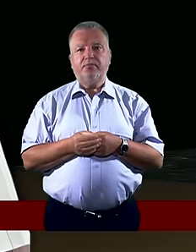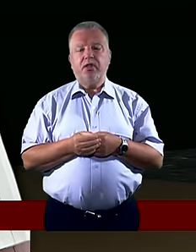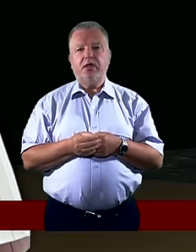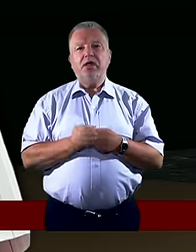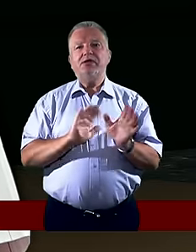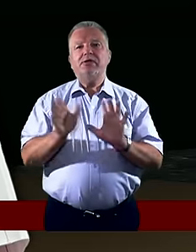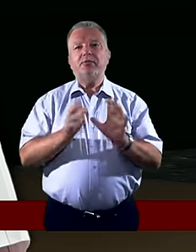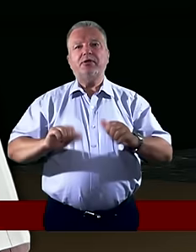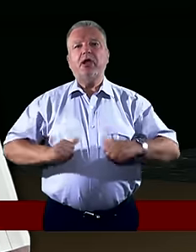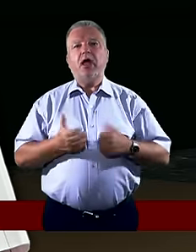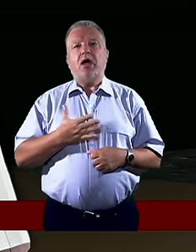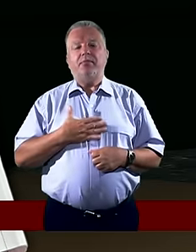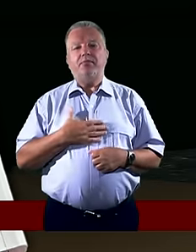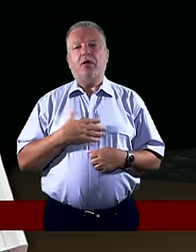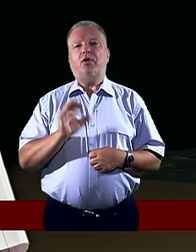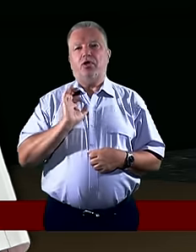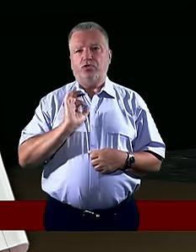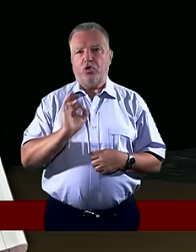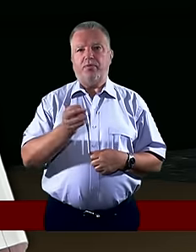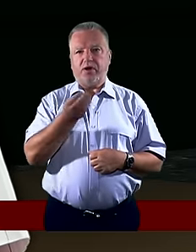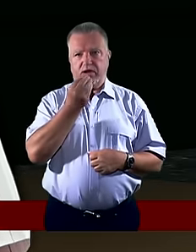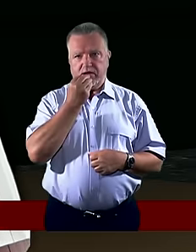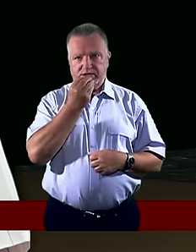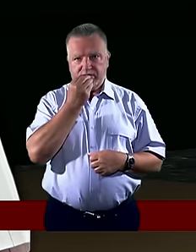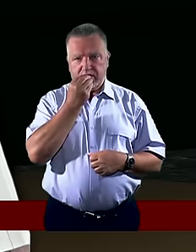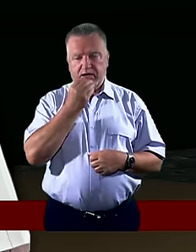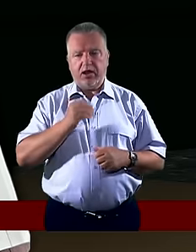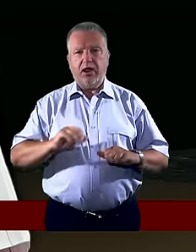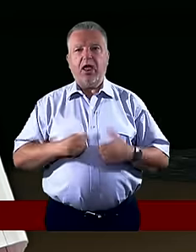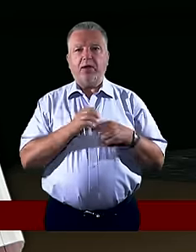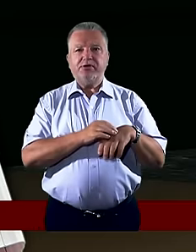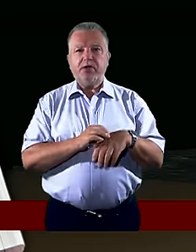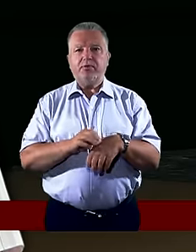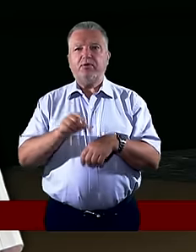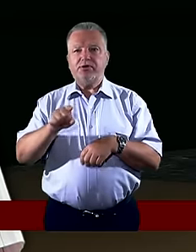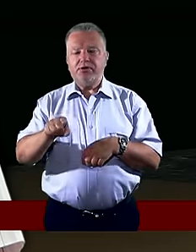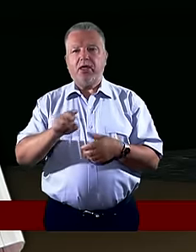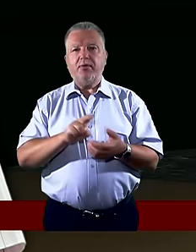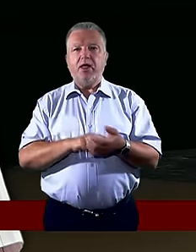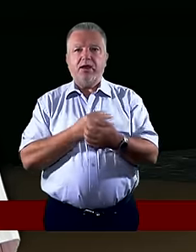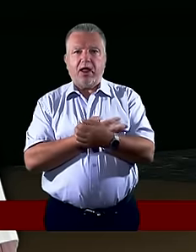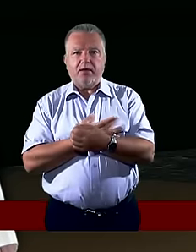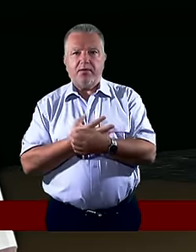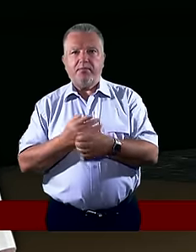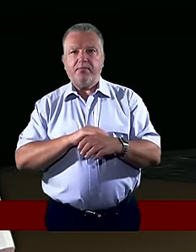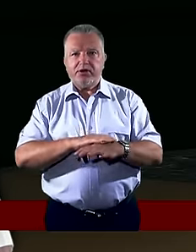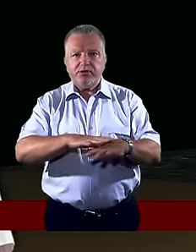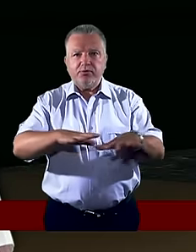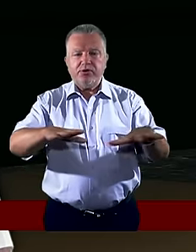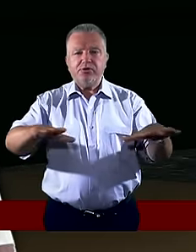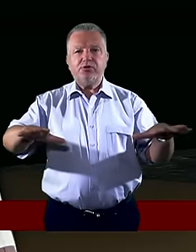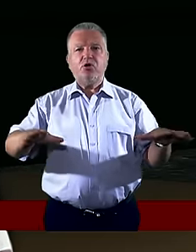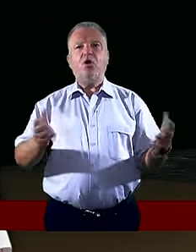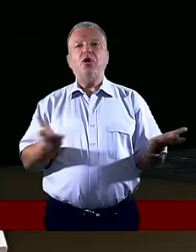Zadbać o to, żeby one miały odpowiednią paszę, żeby zaprowadzić je tam na to pastwisko, które jest